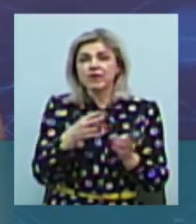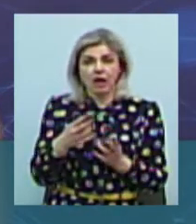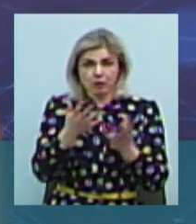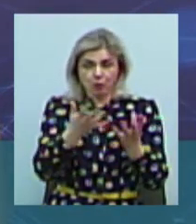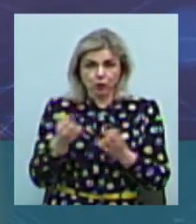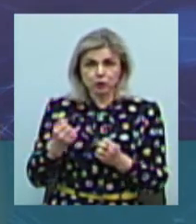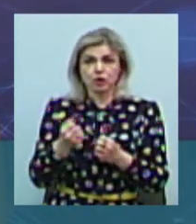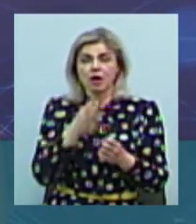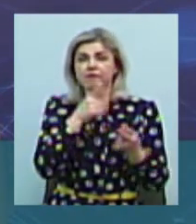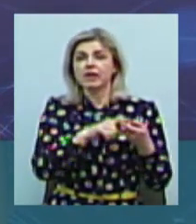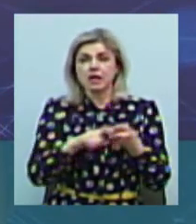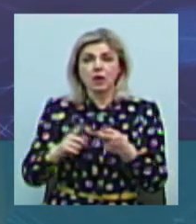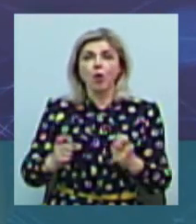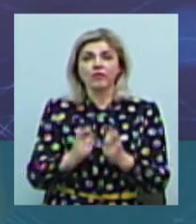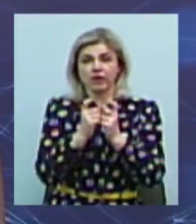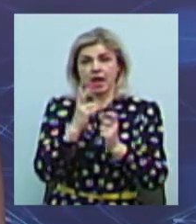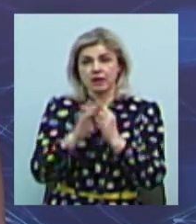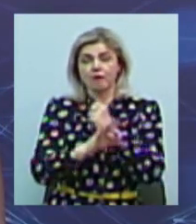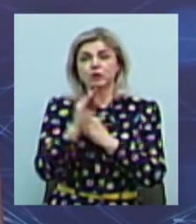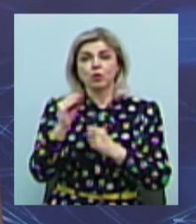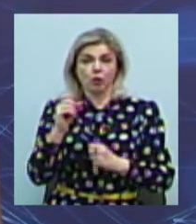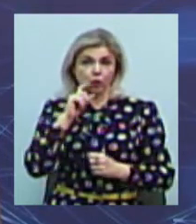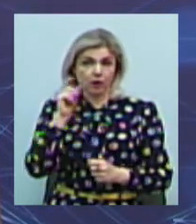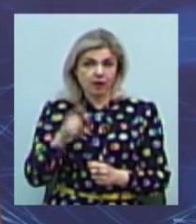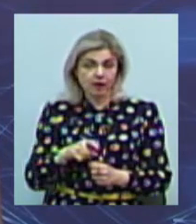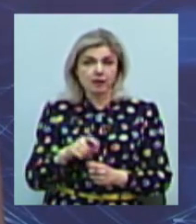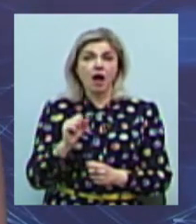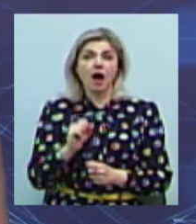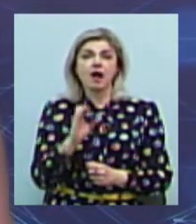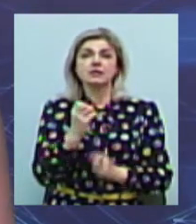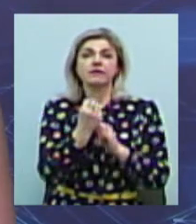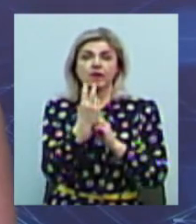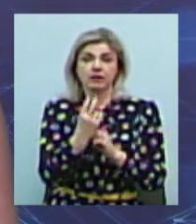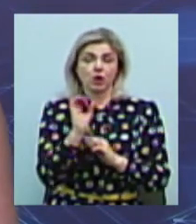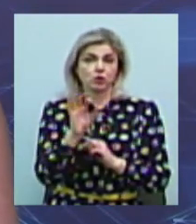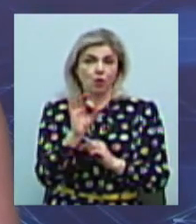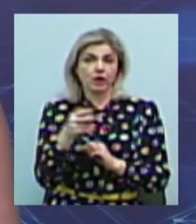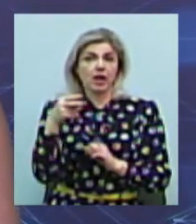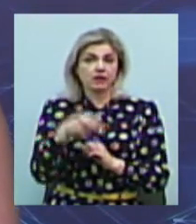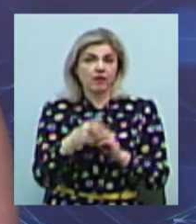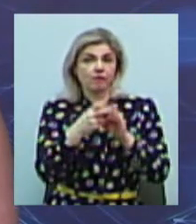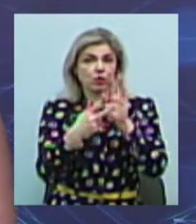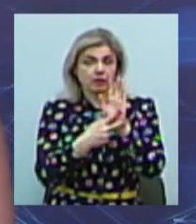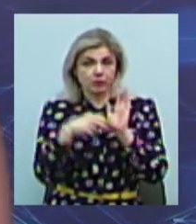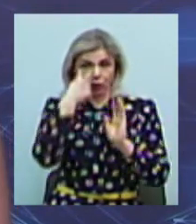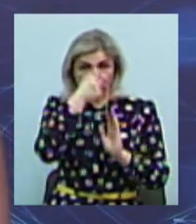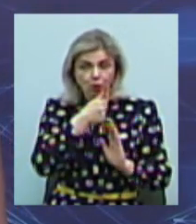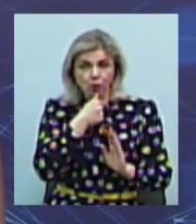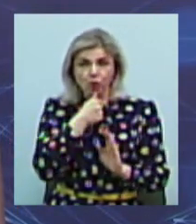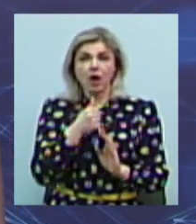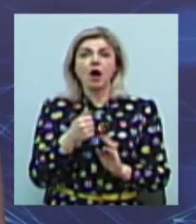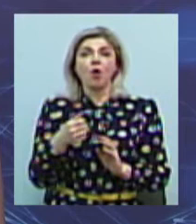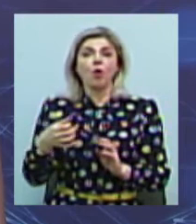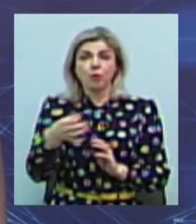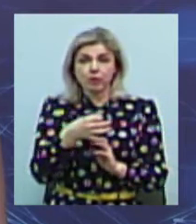внаслідок конфлікту на сході України. А з 12 жовтня 2018 року вона